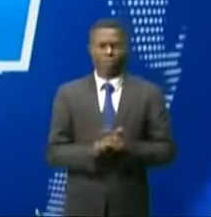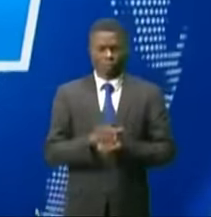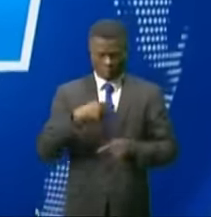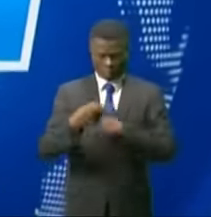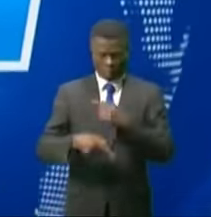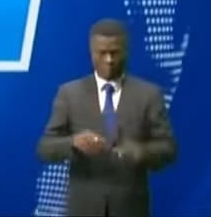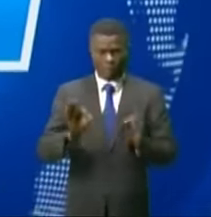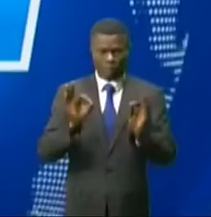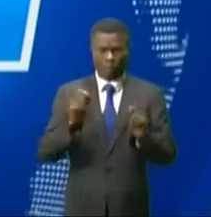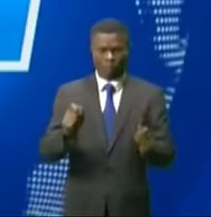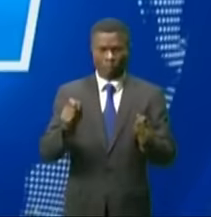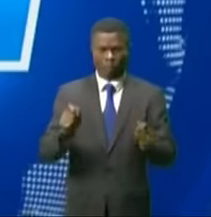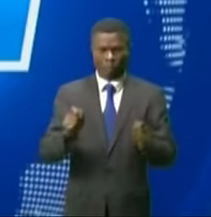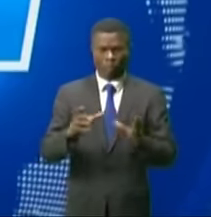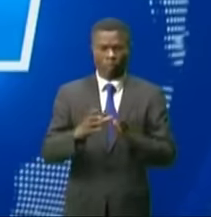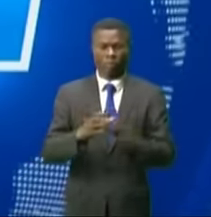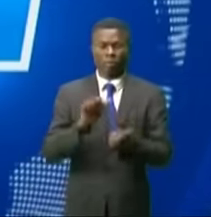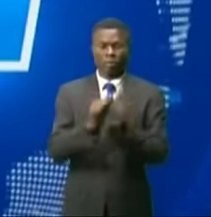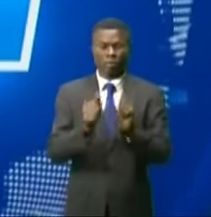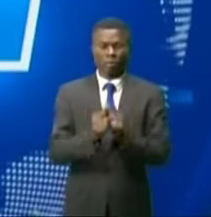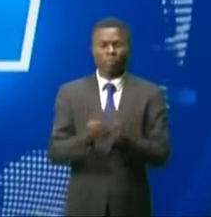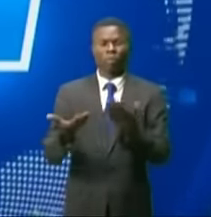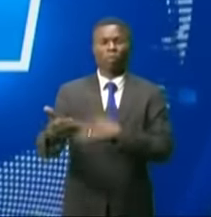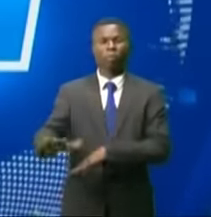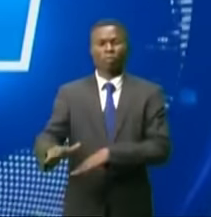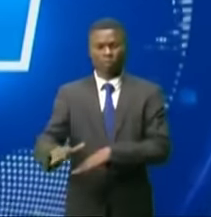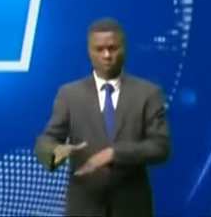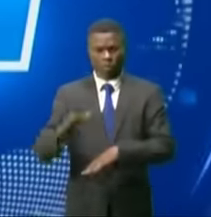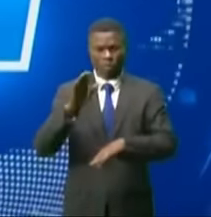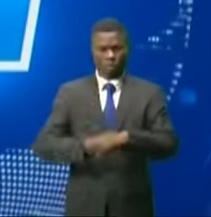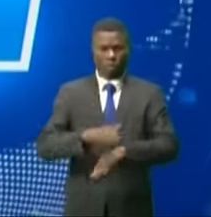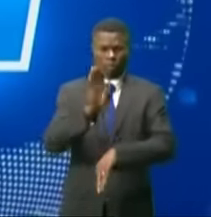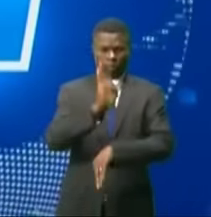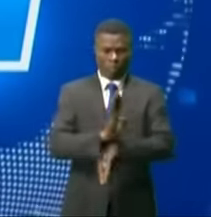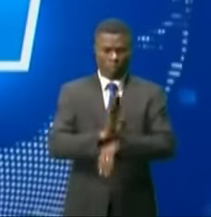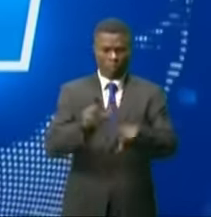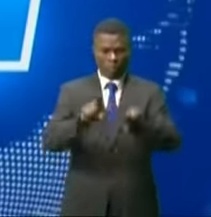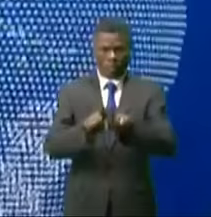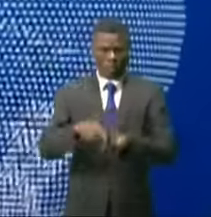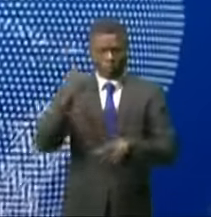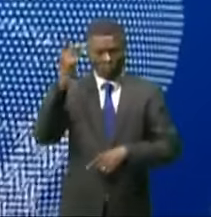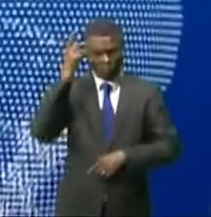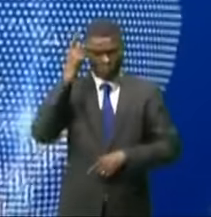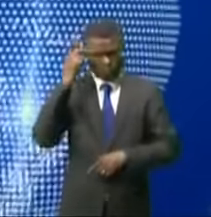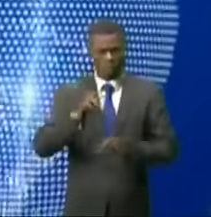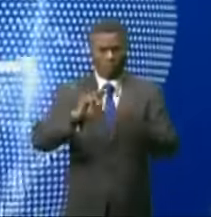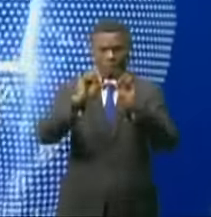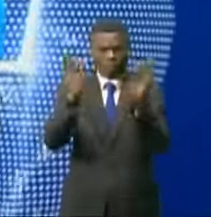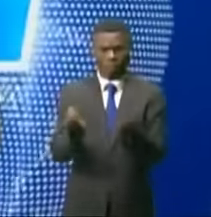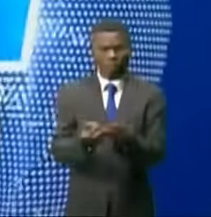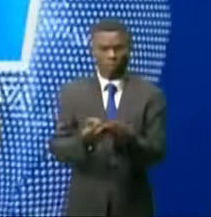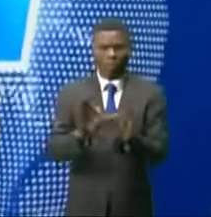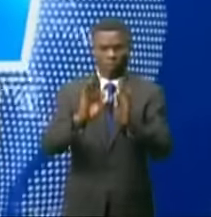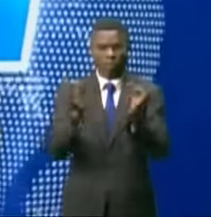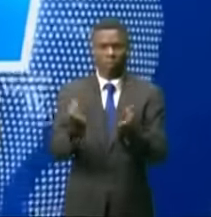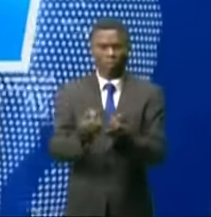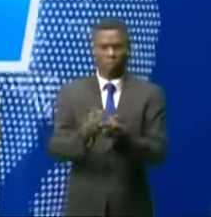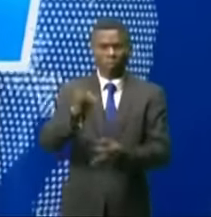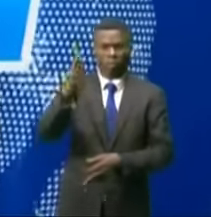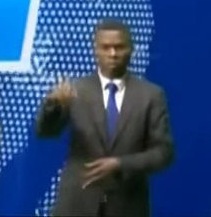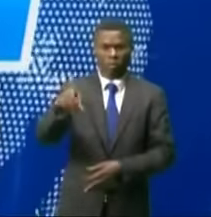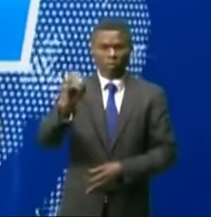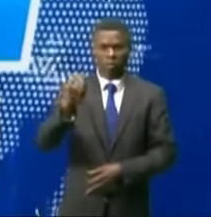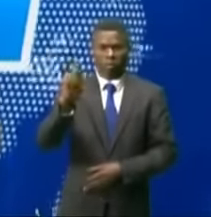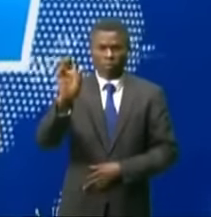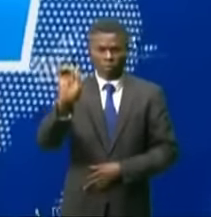Ouvrons ce journal par cette page noire qui touche les deux Congos. Il s'agit de la famille Poto-Gallo, touchée par un deuil, cérémonie